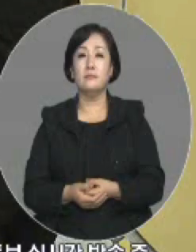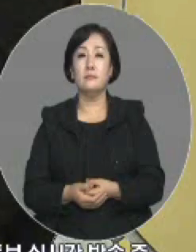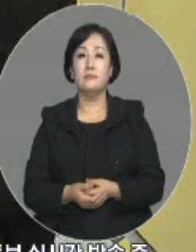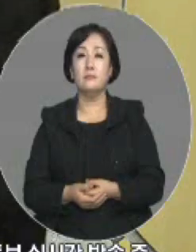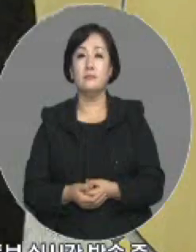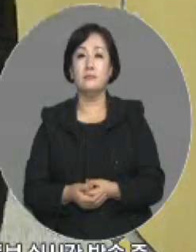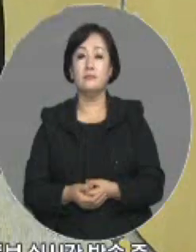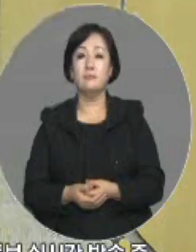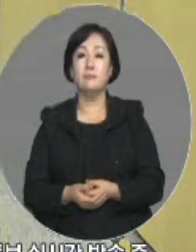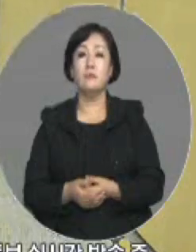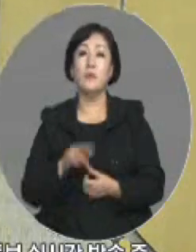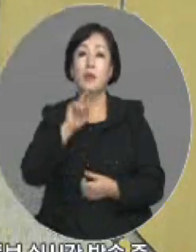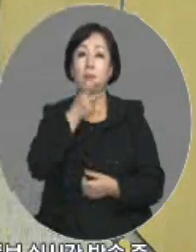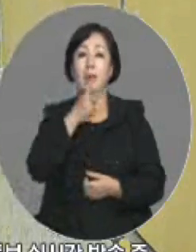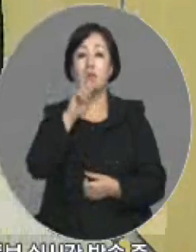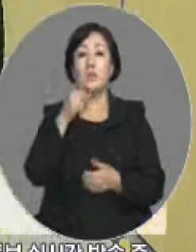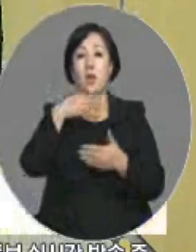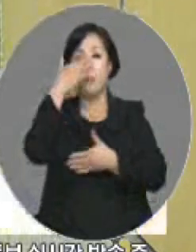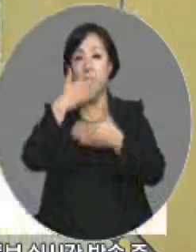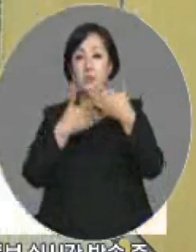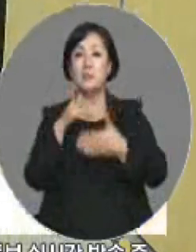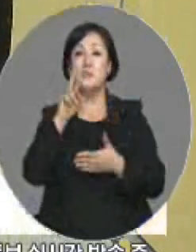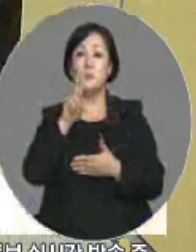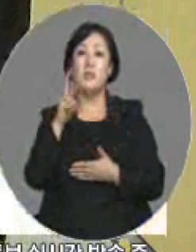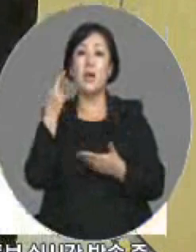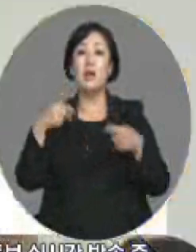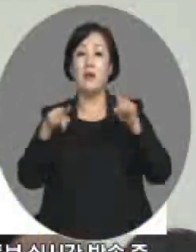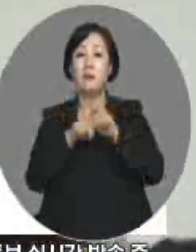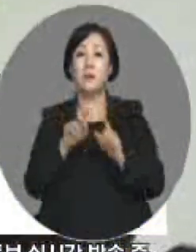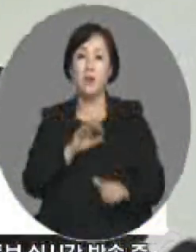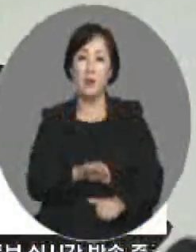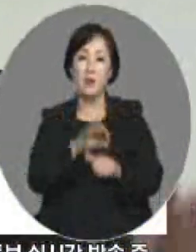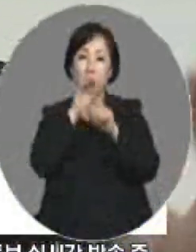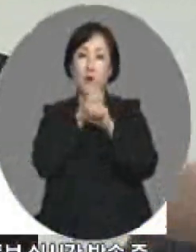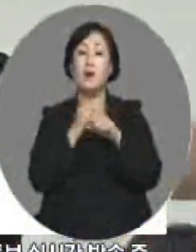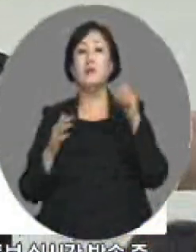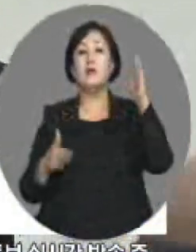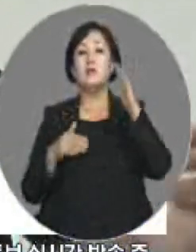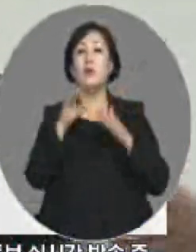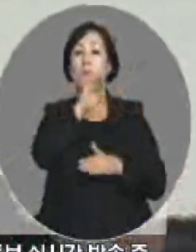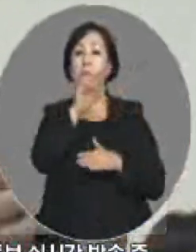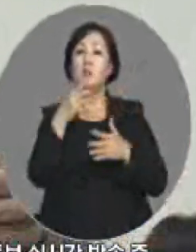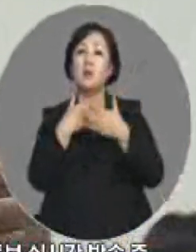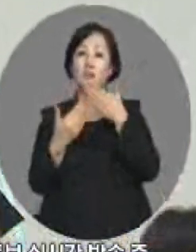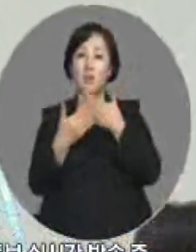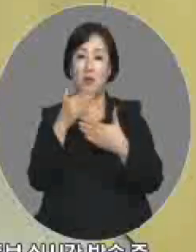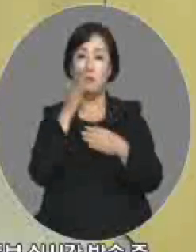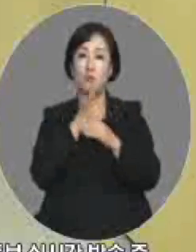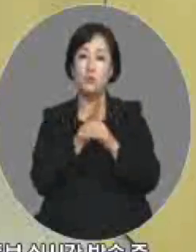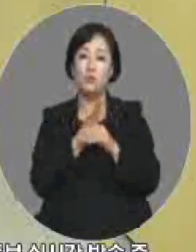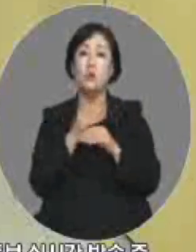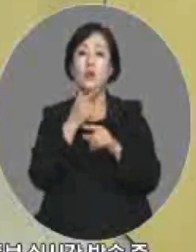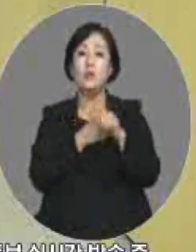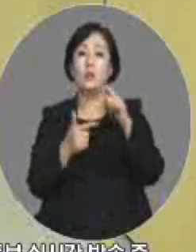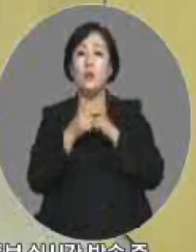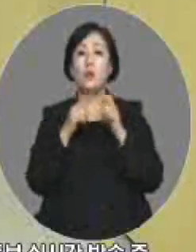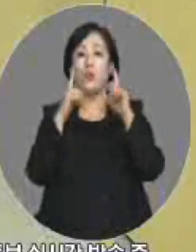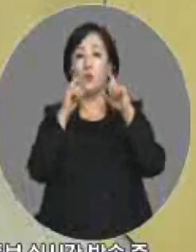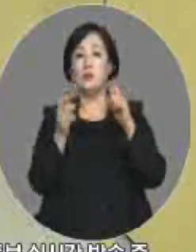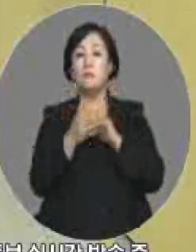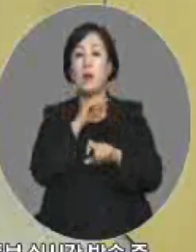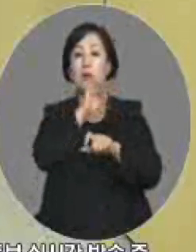메타버스 개념을 VR 훈련에 적용한 프로그램을 학생들이 체험하고 있습니다. 고가의 장비를 가상현실 안에 구현해